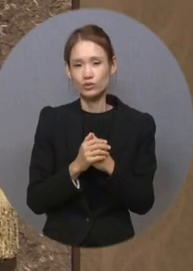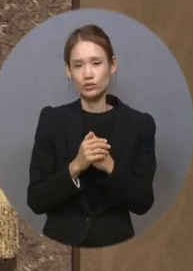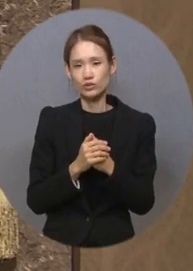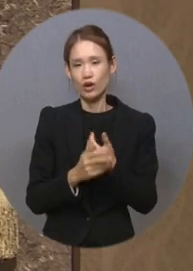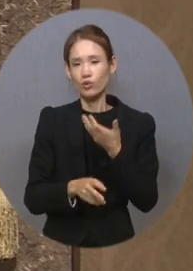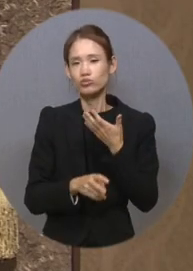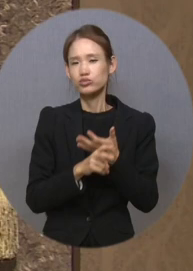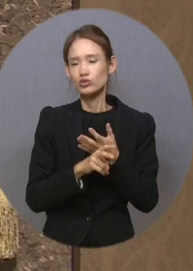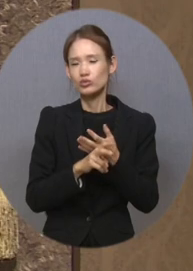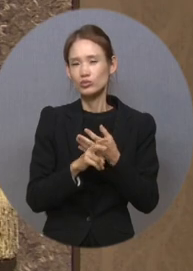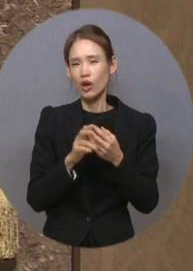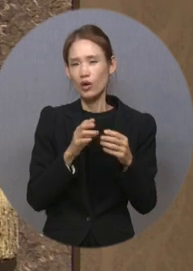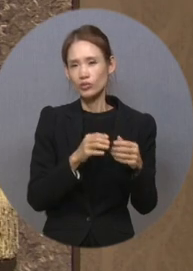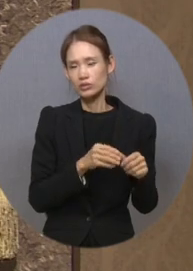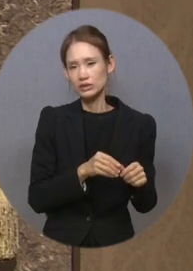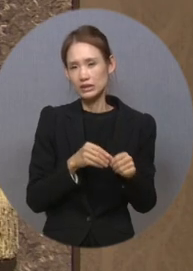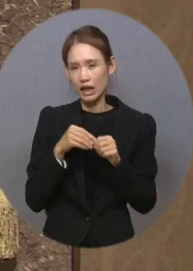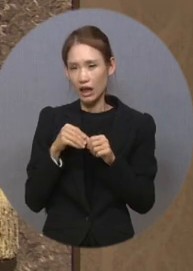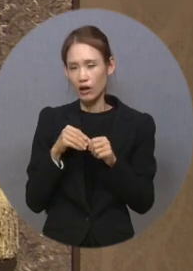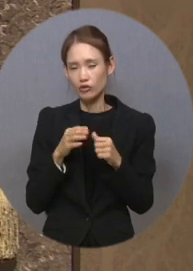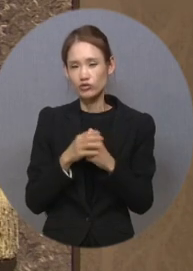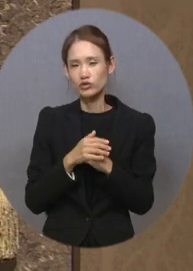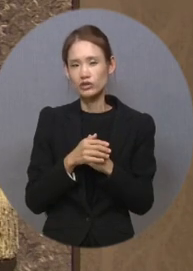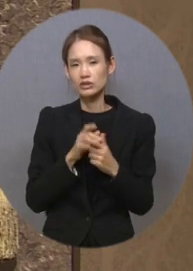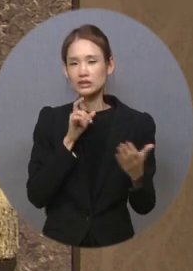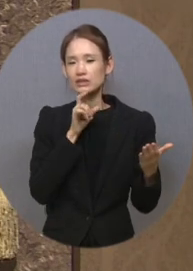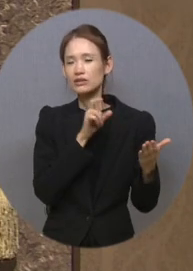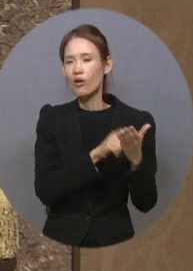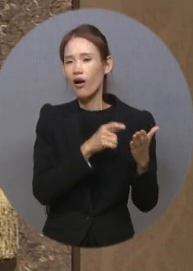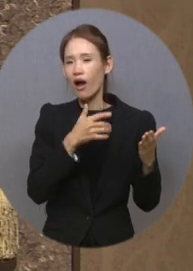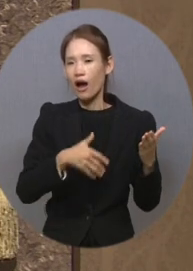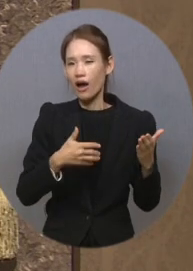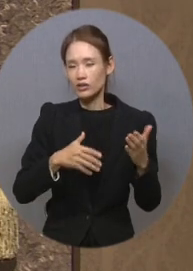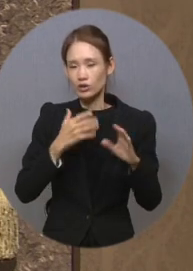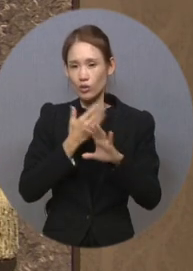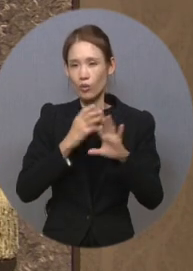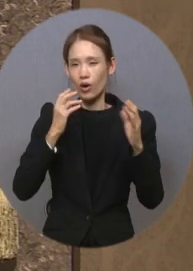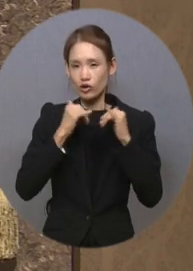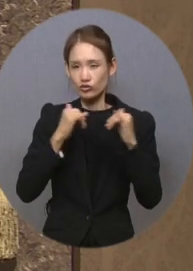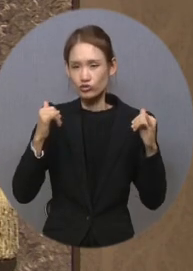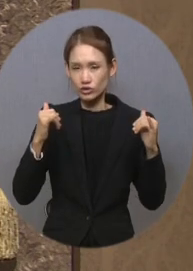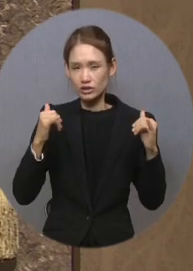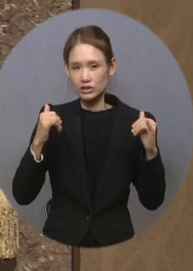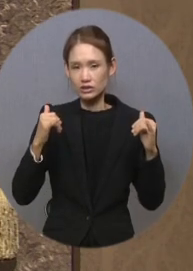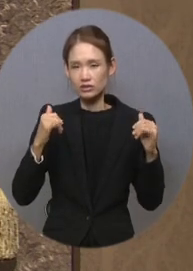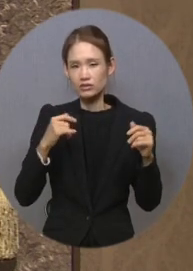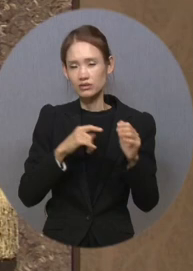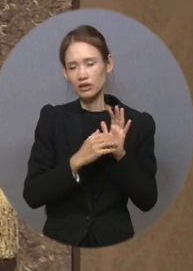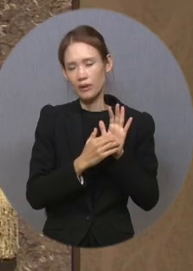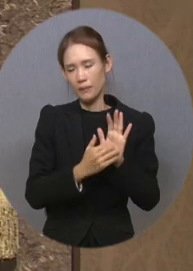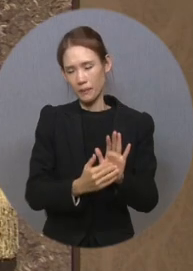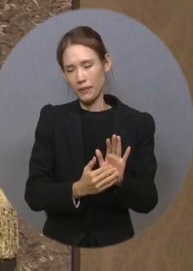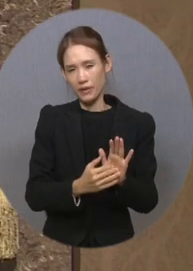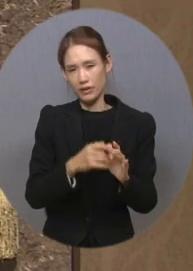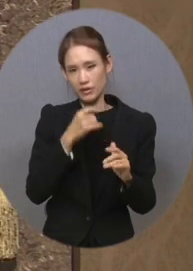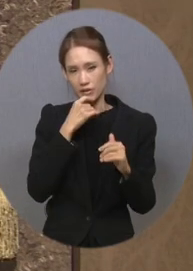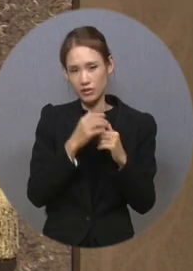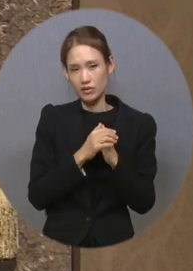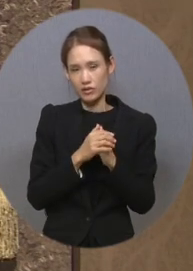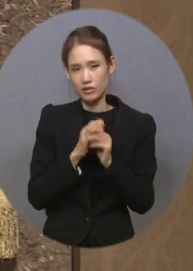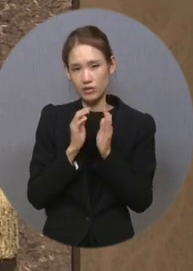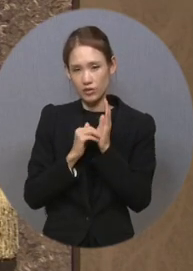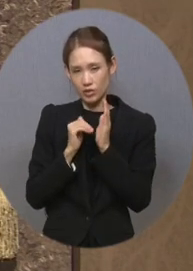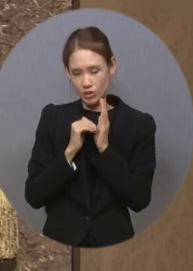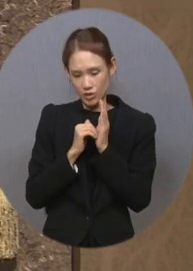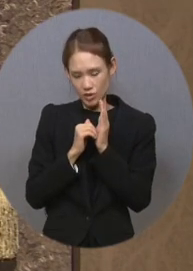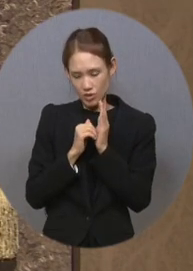불법 체류, 미등록 외국인도 많거든요. 네. 그러니까 이분들은 노출을 꺼립니다. 근데 그분들이 암암리에 이렇게